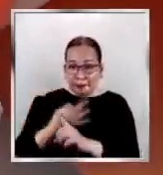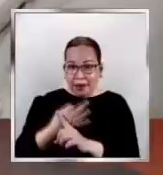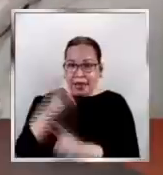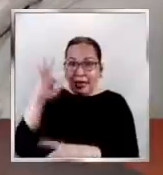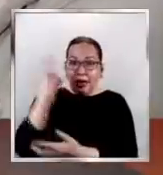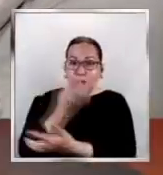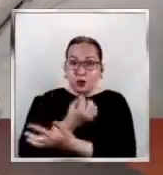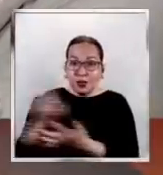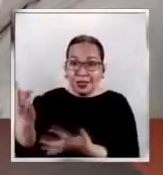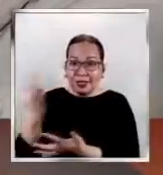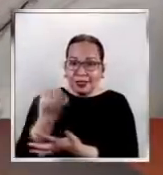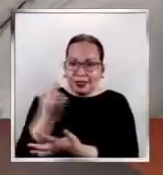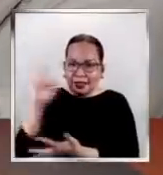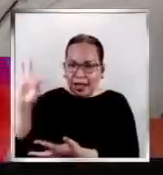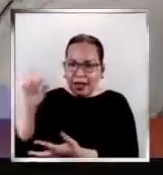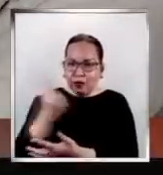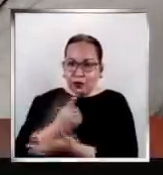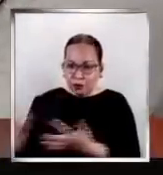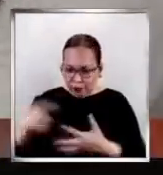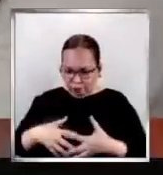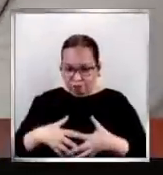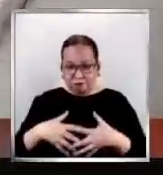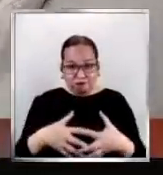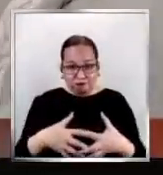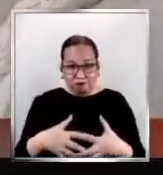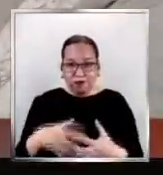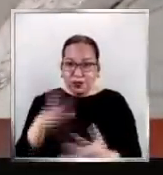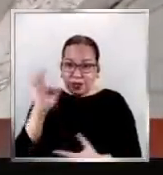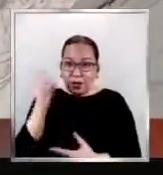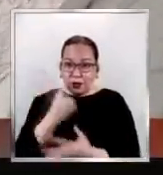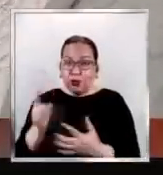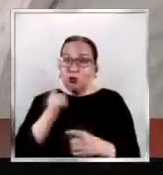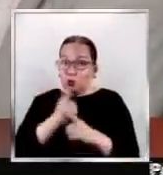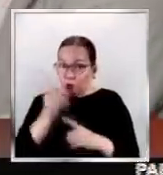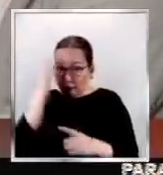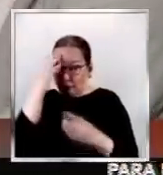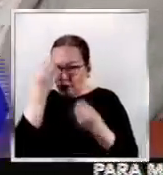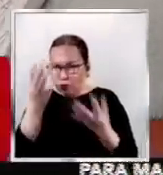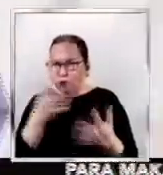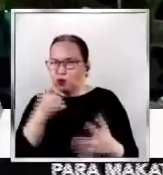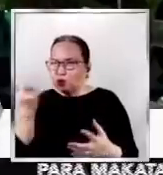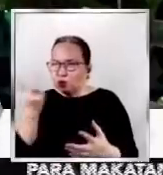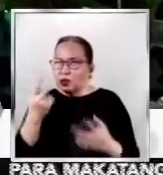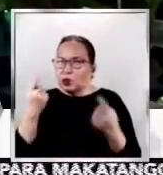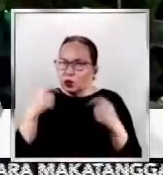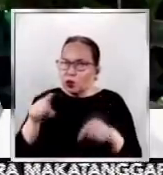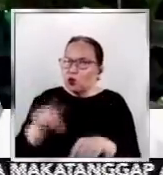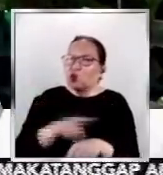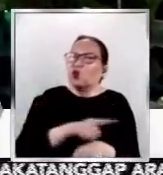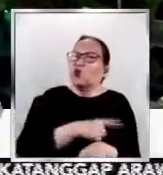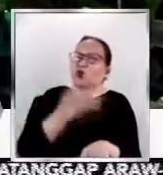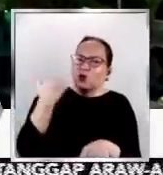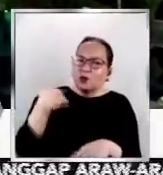glowing. Pero alam nyo ba, matagal na palang sumusubok magkaanak ang dalawa. So yung mga